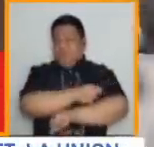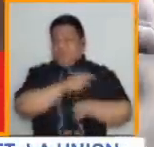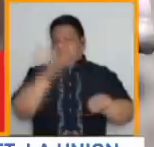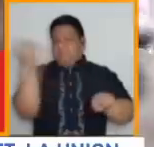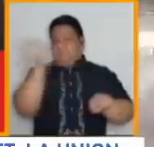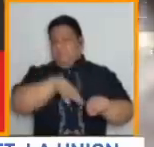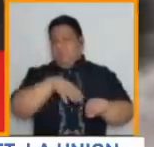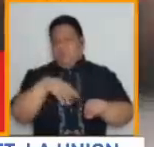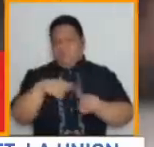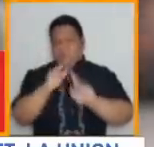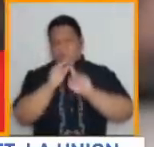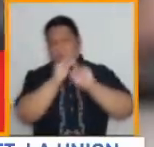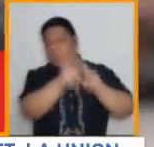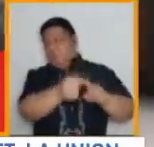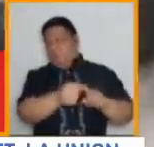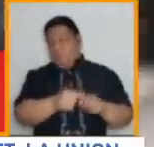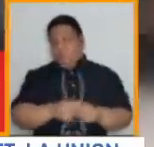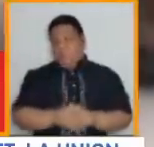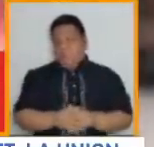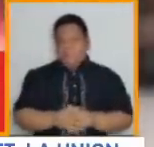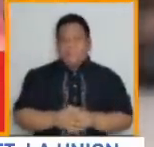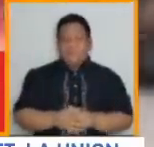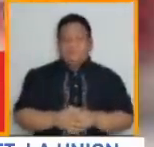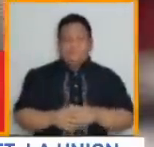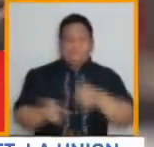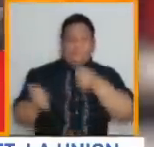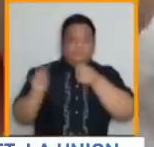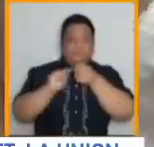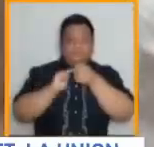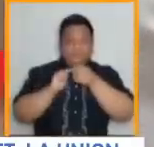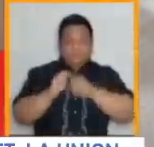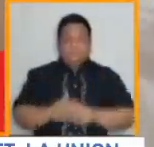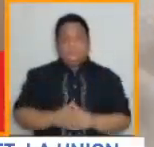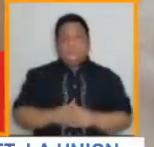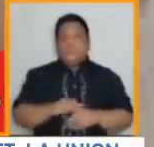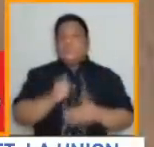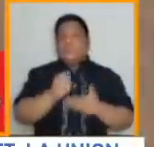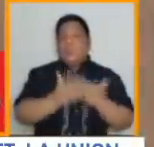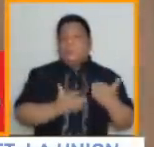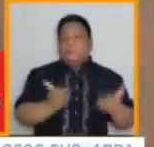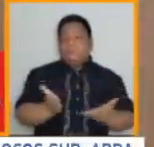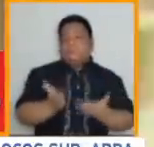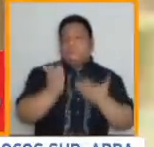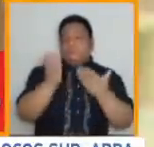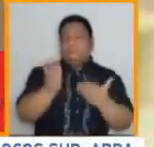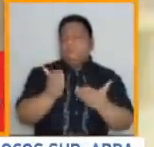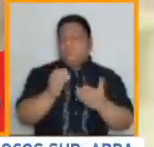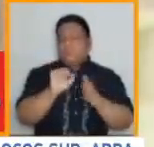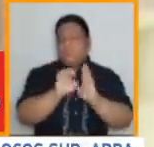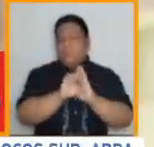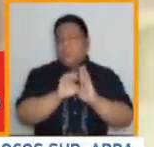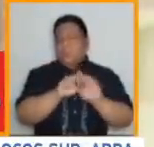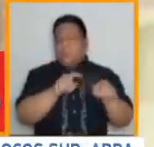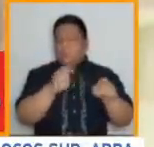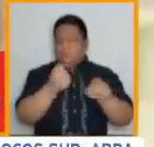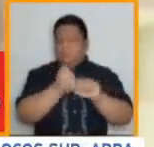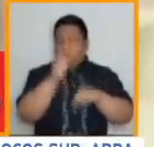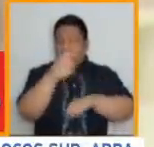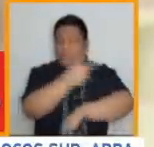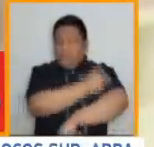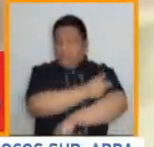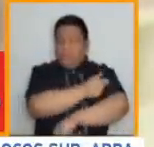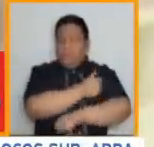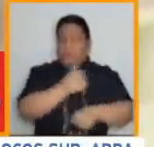may iba nang nagsulputang panukala para mahikayat ang mga ayaw magpabakuna tulad ng no bakuna, no ayuda. Pero tinalakay ng Pangulo ang